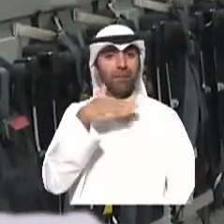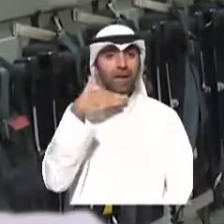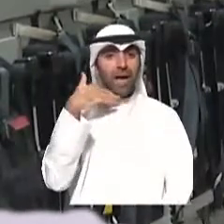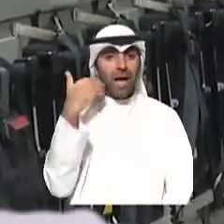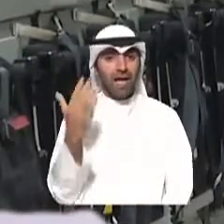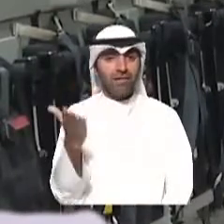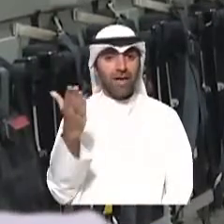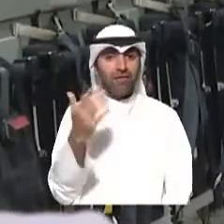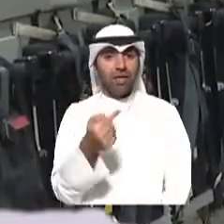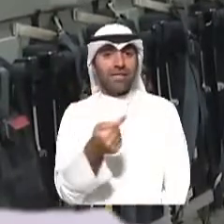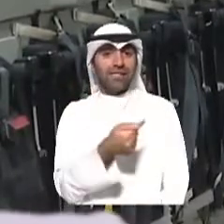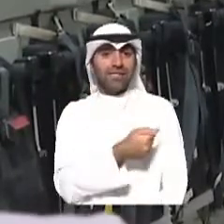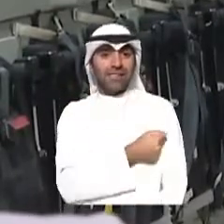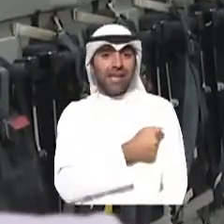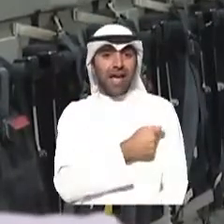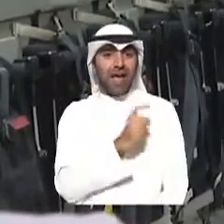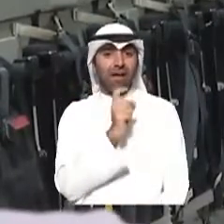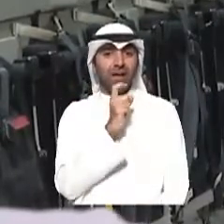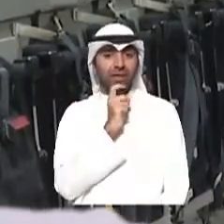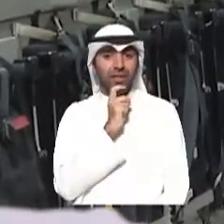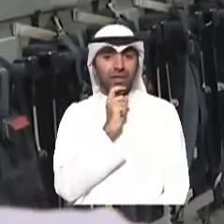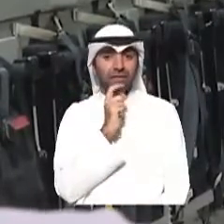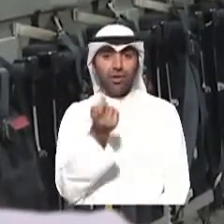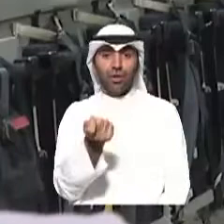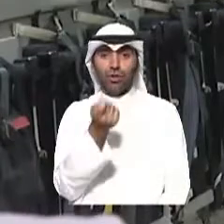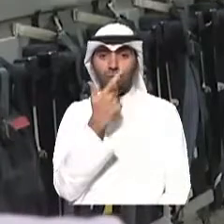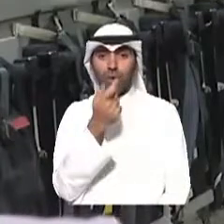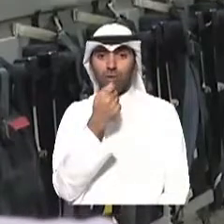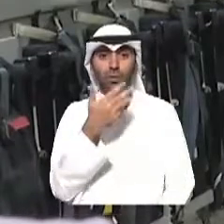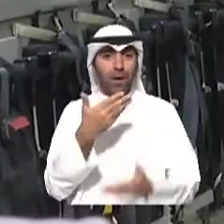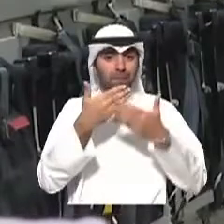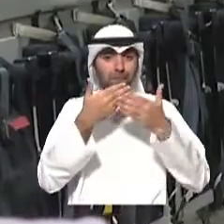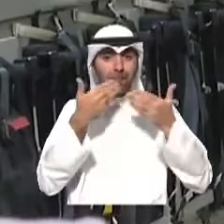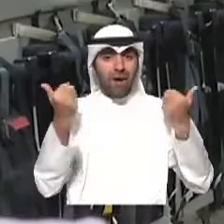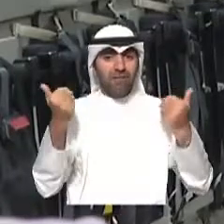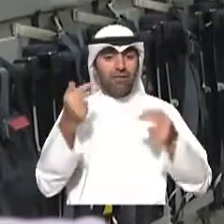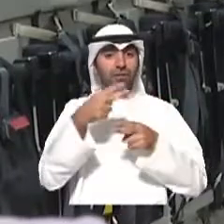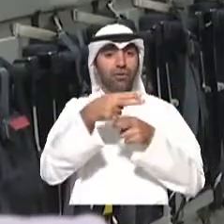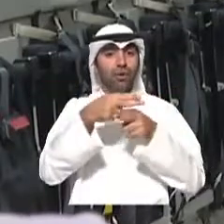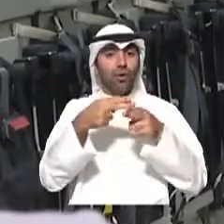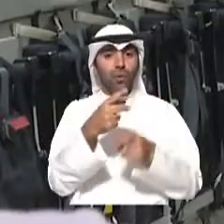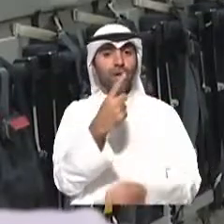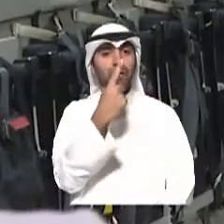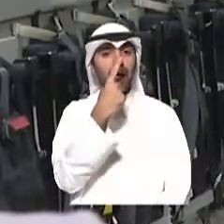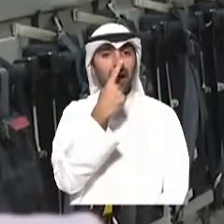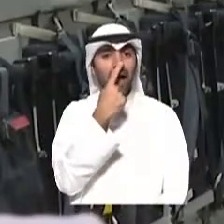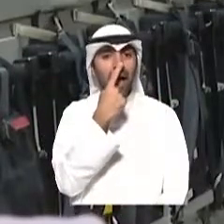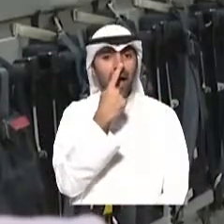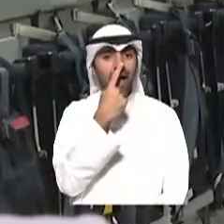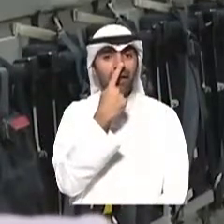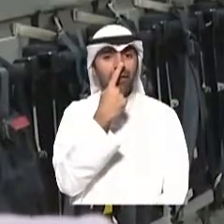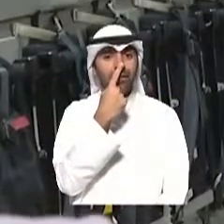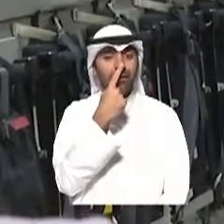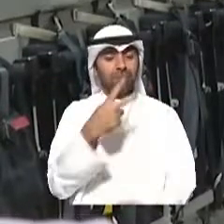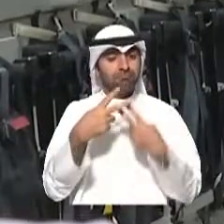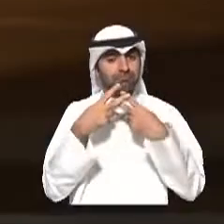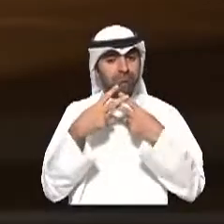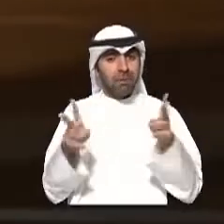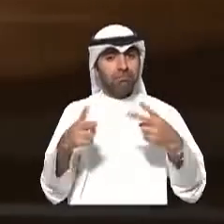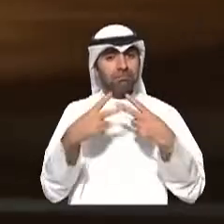الجوي محملة ب السلندرات الأكسجين وأيضا الأدوية وكذلك